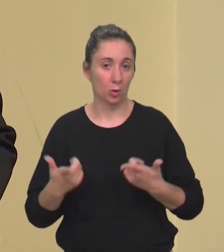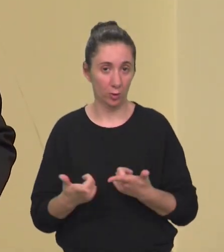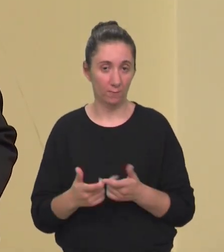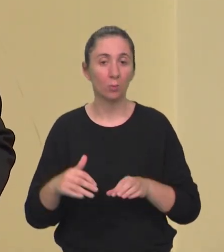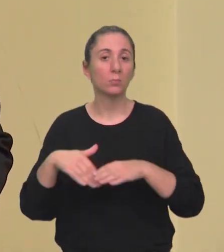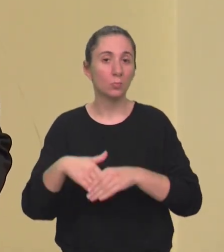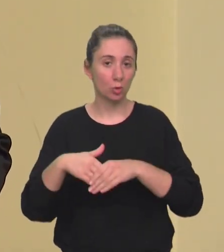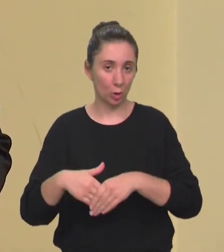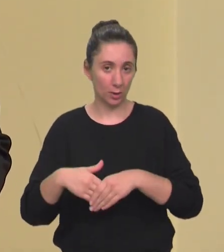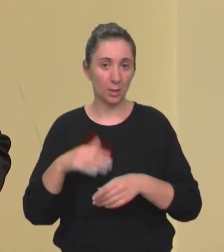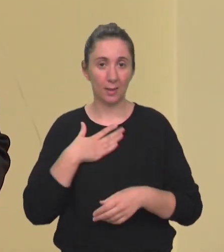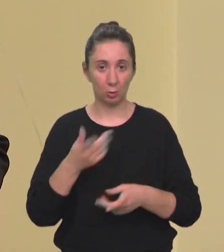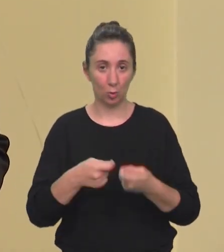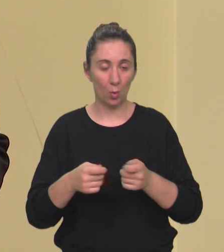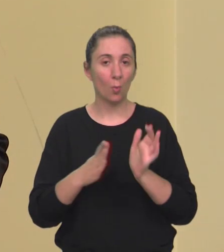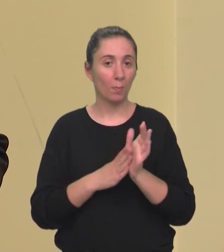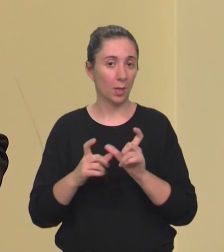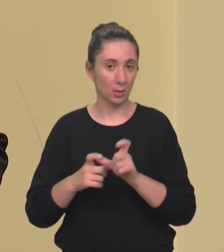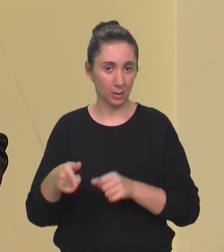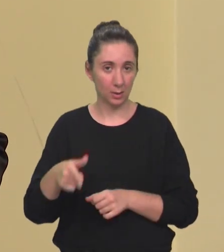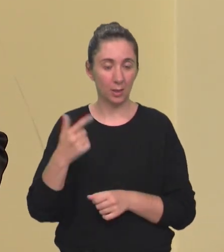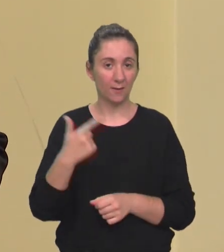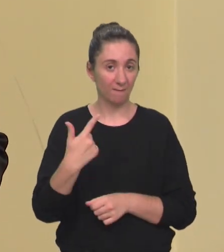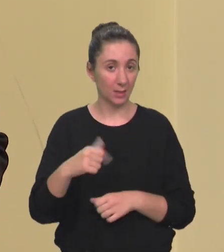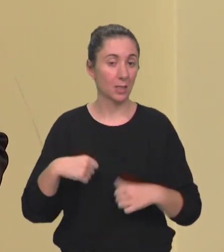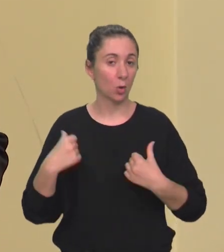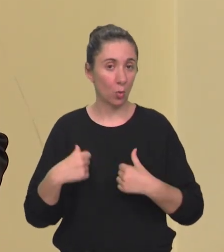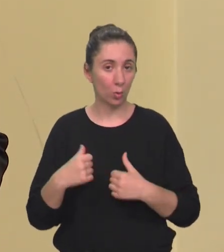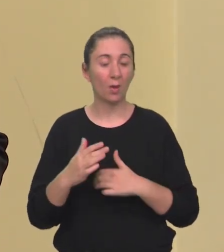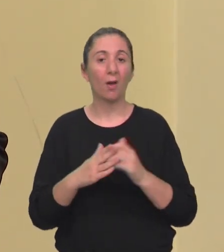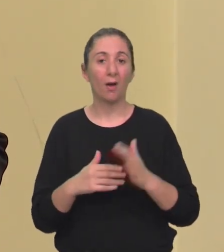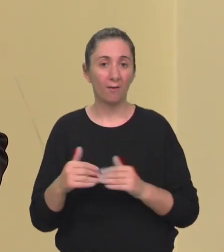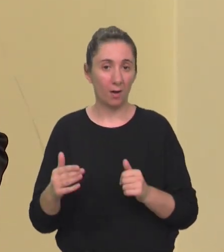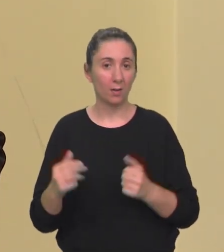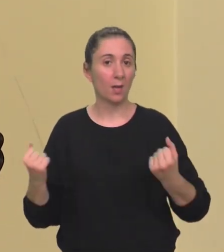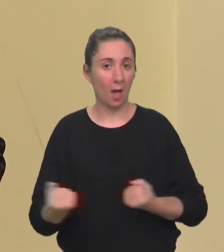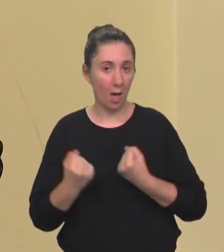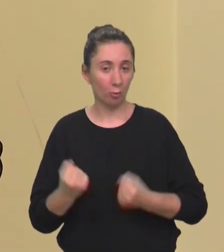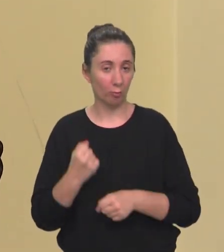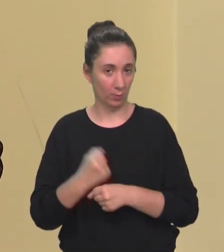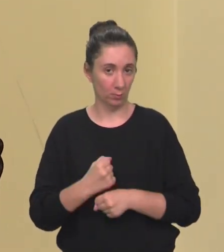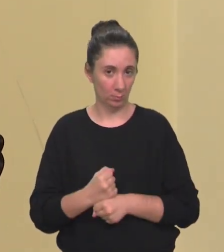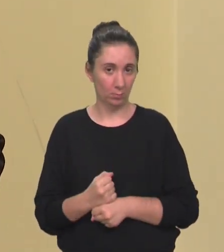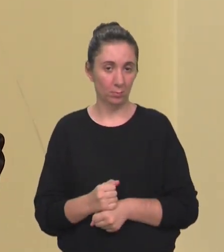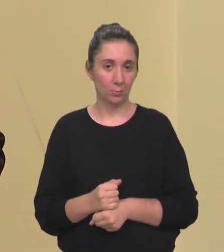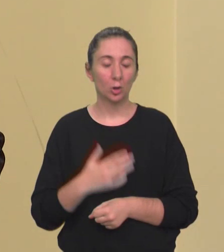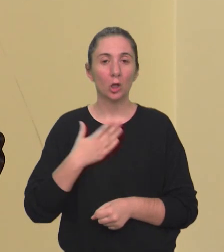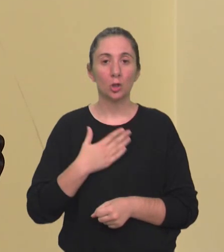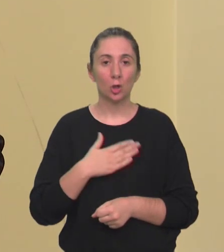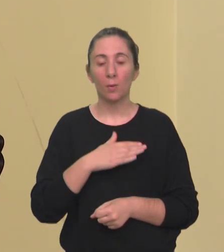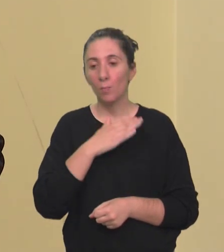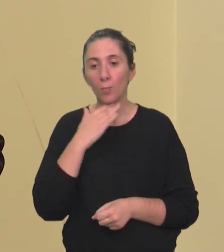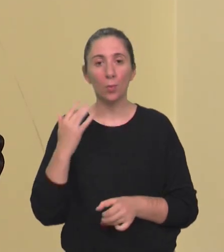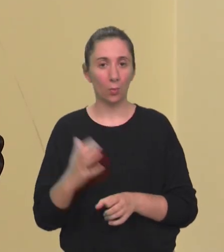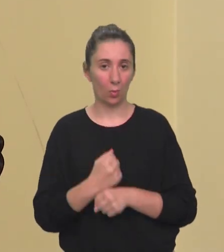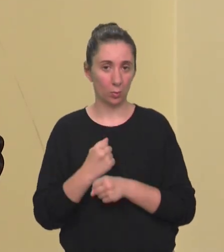života. Čestitam našoj udrugi Multiple skleroze 20 godina kvalitetnog aktivnog djelovanja. Želim vam